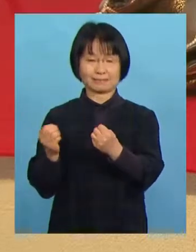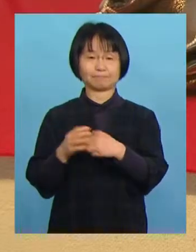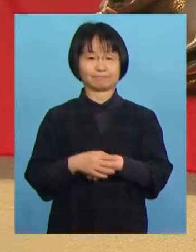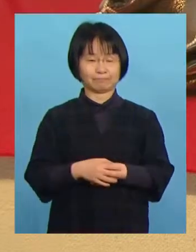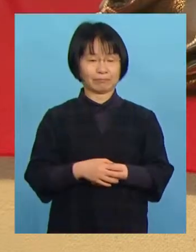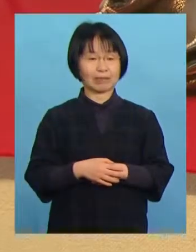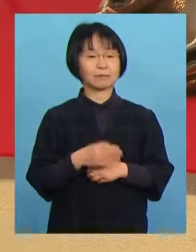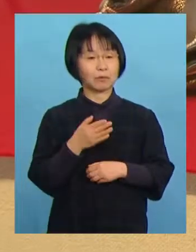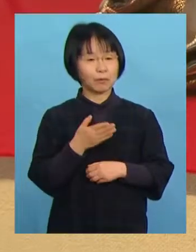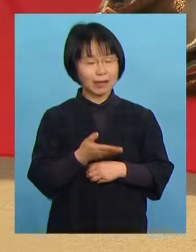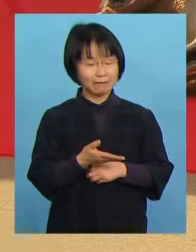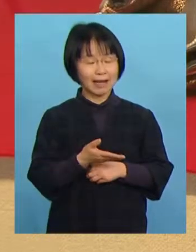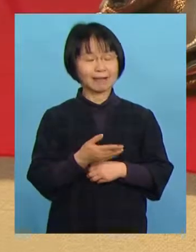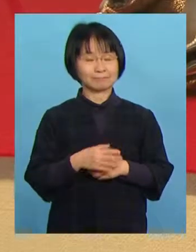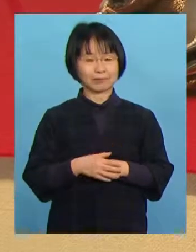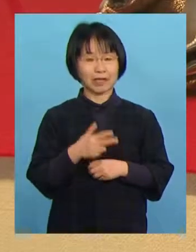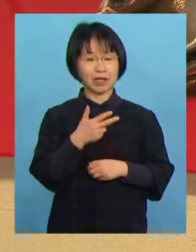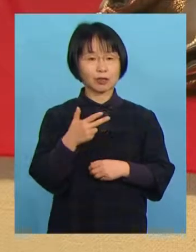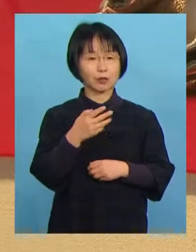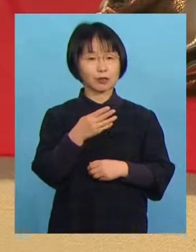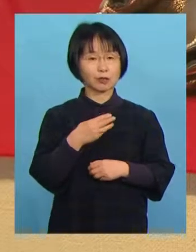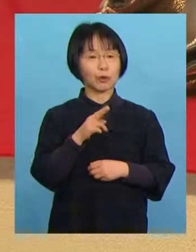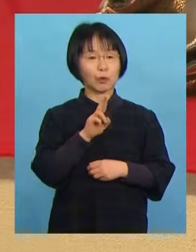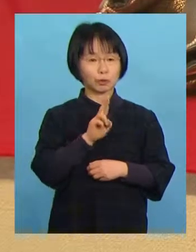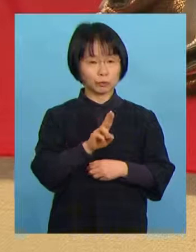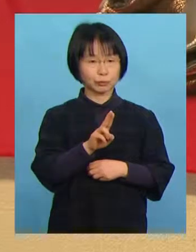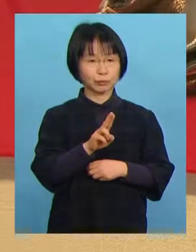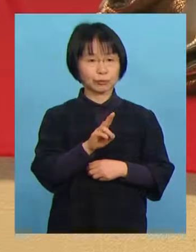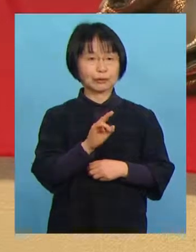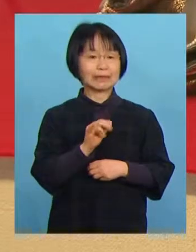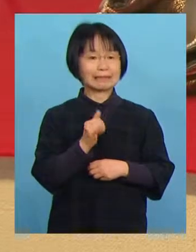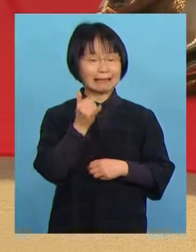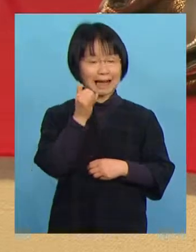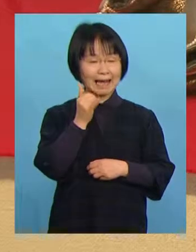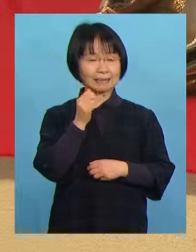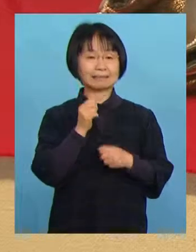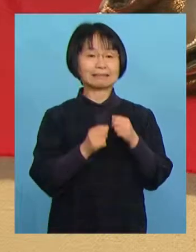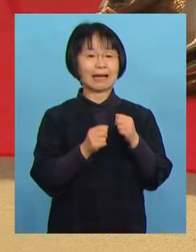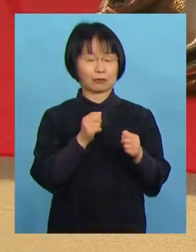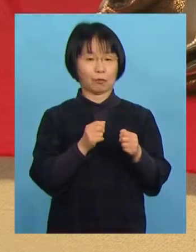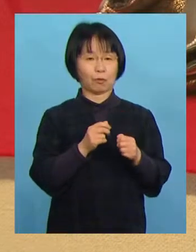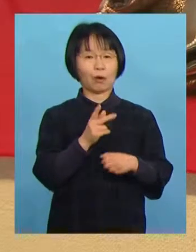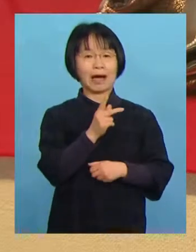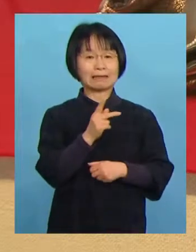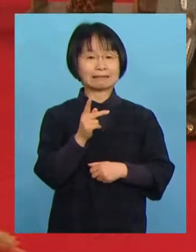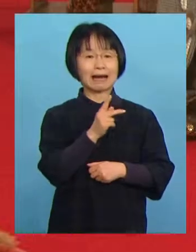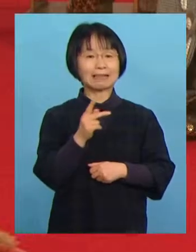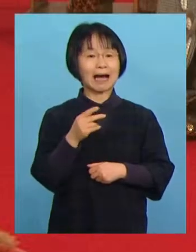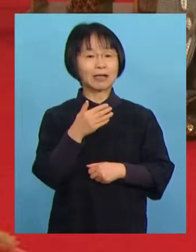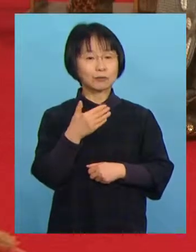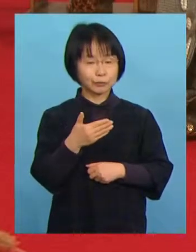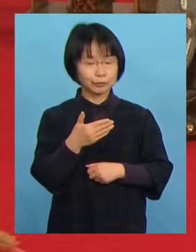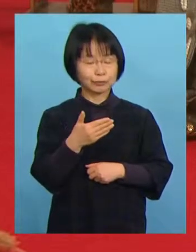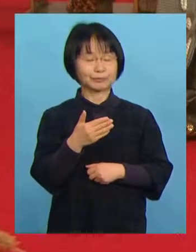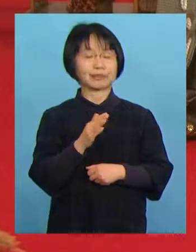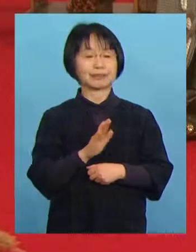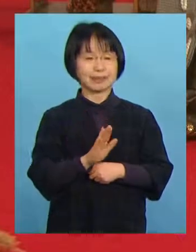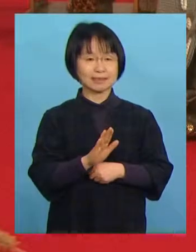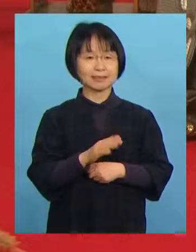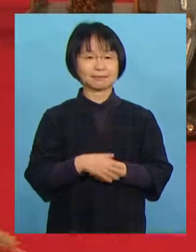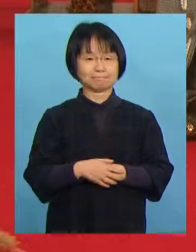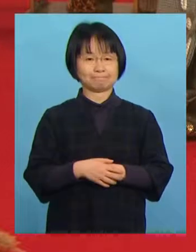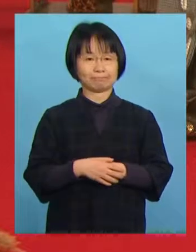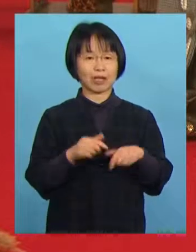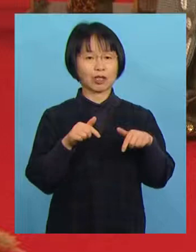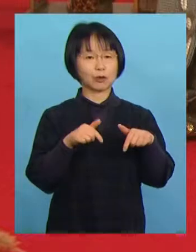は小とか火炎太鼓といった雅楽の楽人さんになっています。 なるほど。 京都では、お